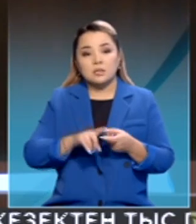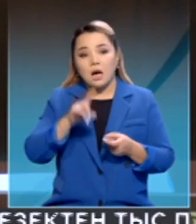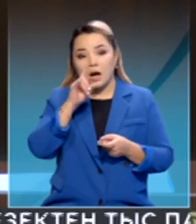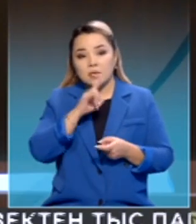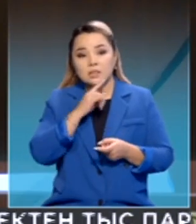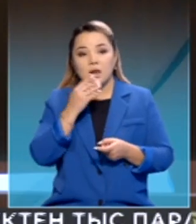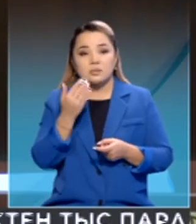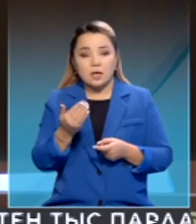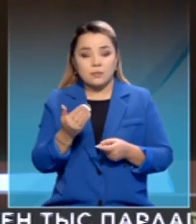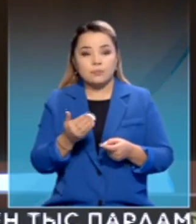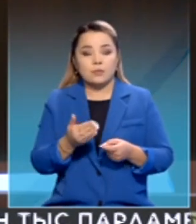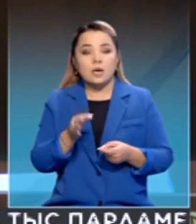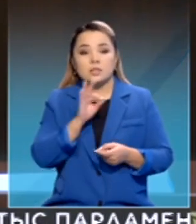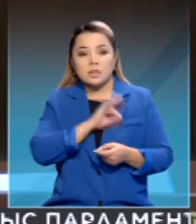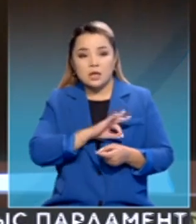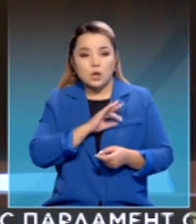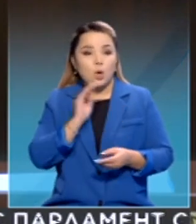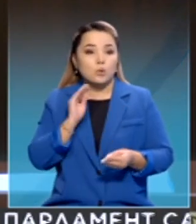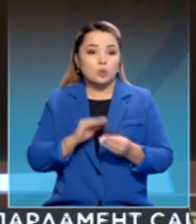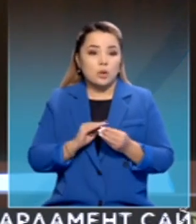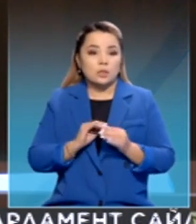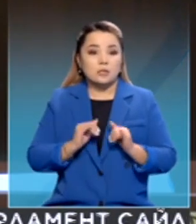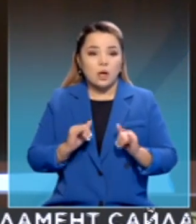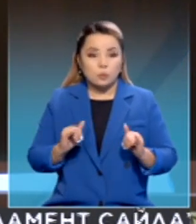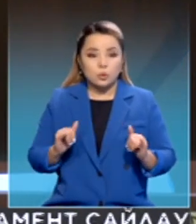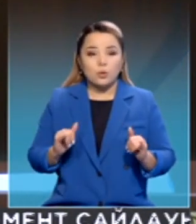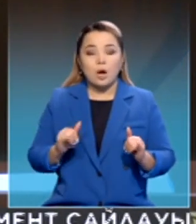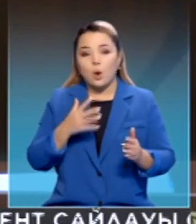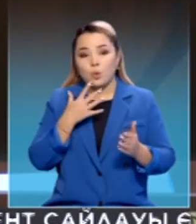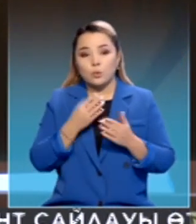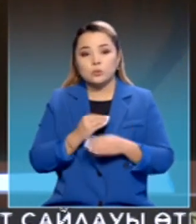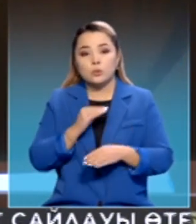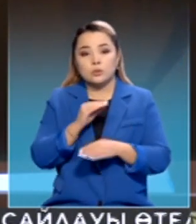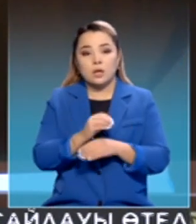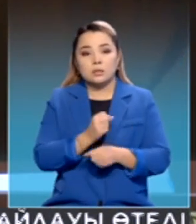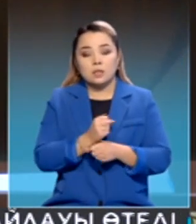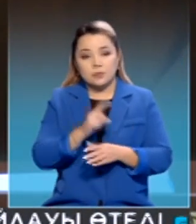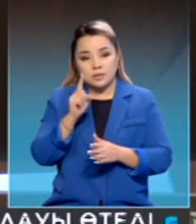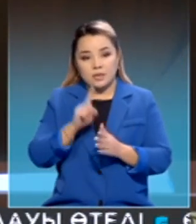Қазақстанды теңгерімді және тұрақты дамытуға өз үлесін қосады деп сенеміз.